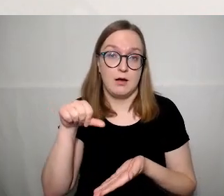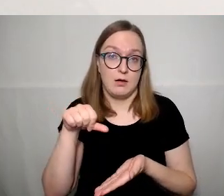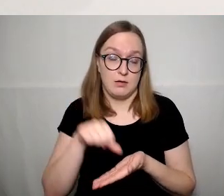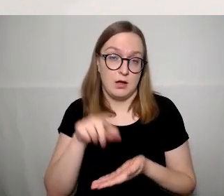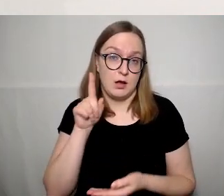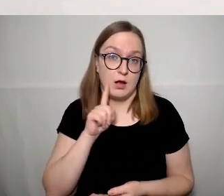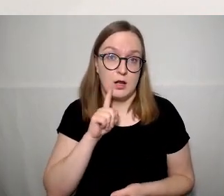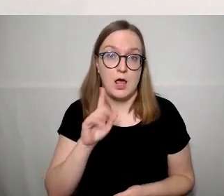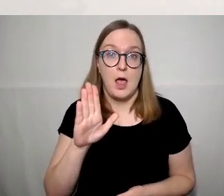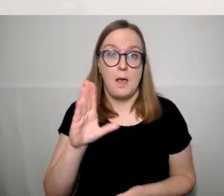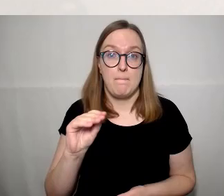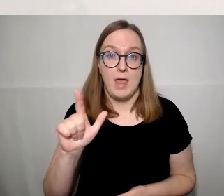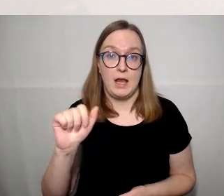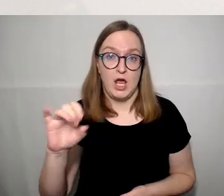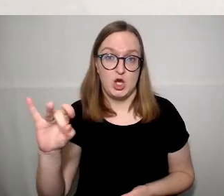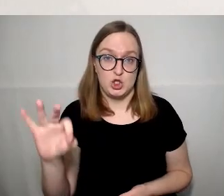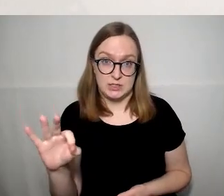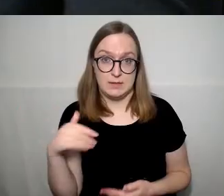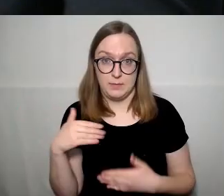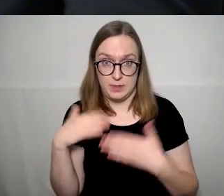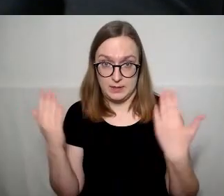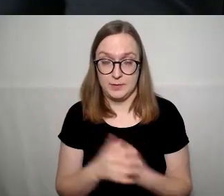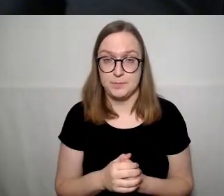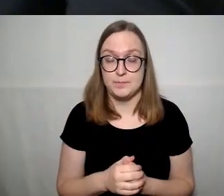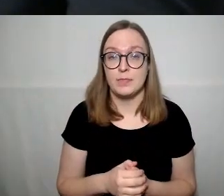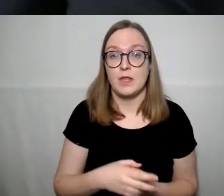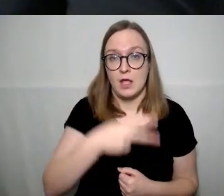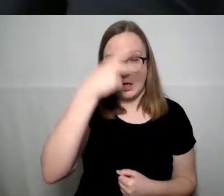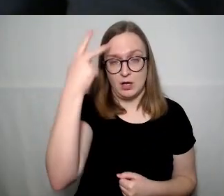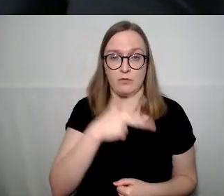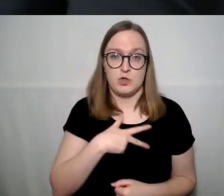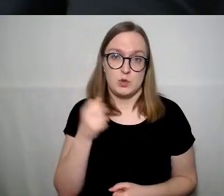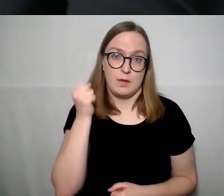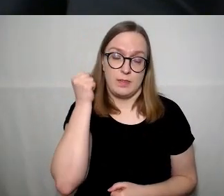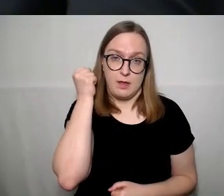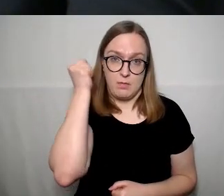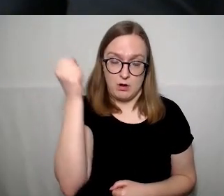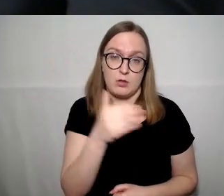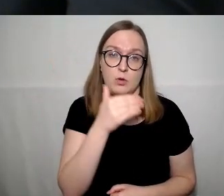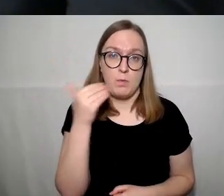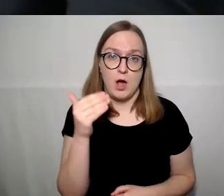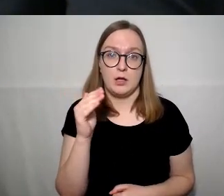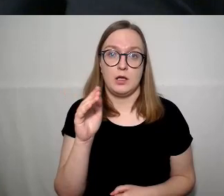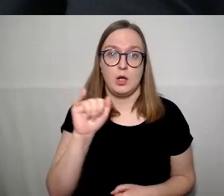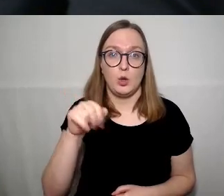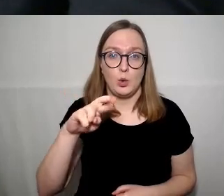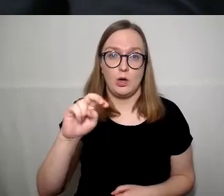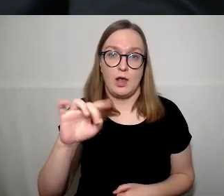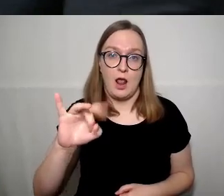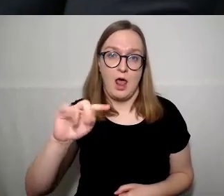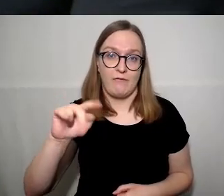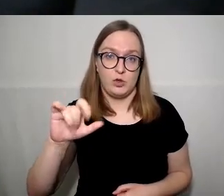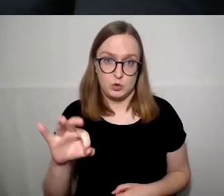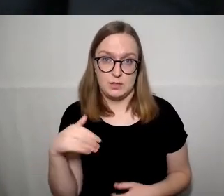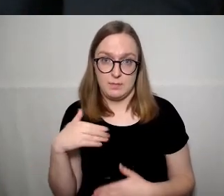Edvardas Beleišis. Sveiki. Lietuvos socialdemokratų partija ir Audrius Jurgelevičius, sveiki.